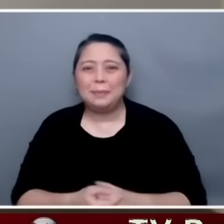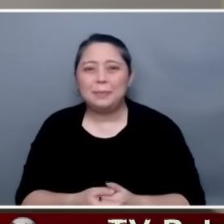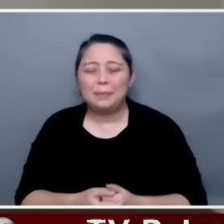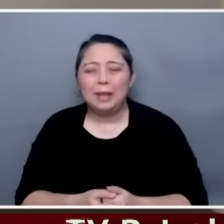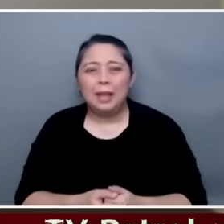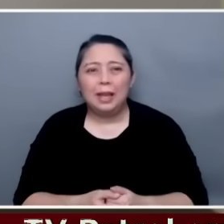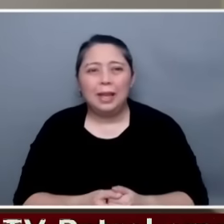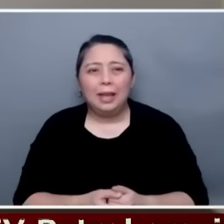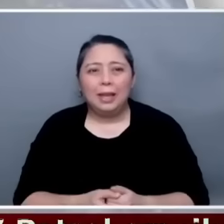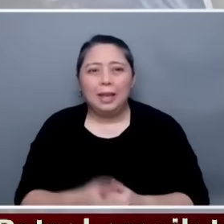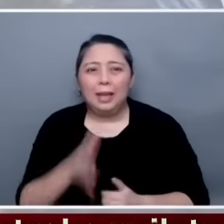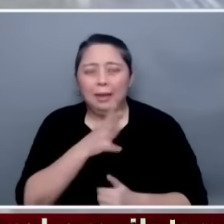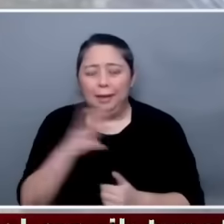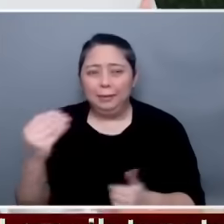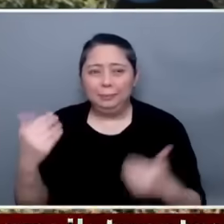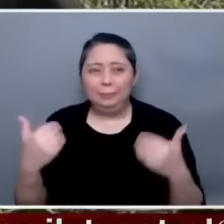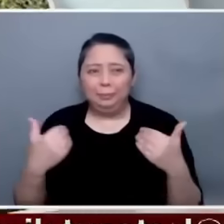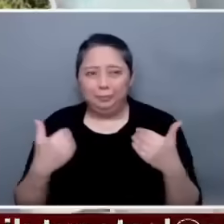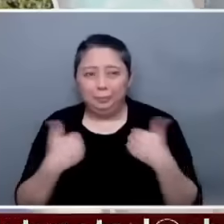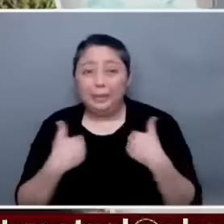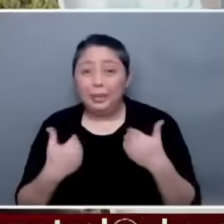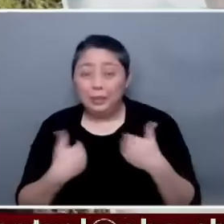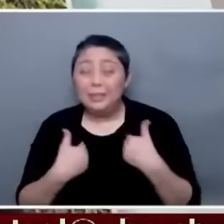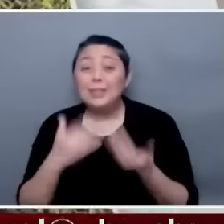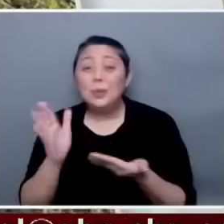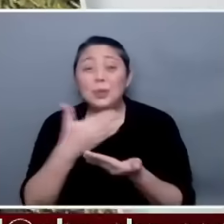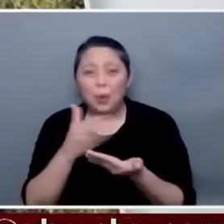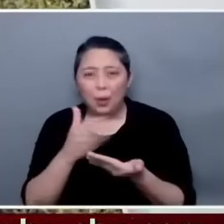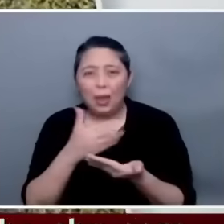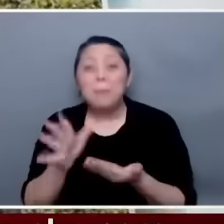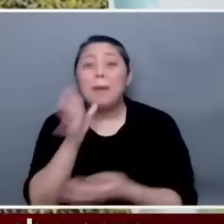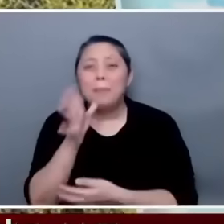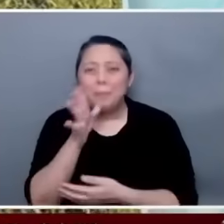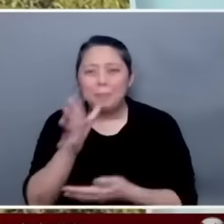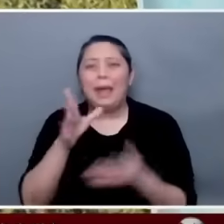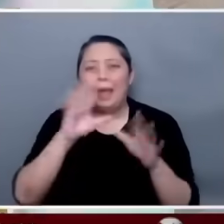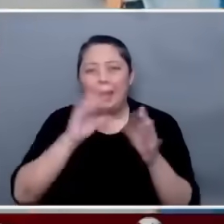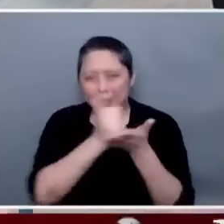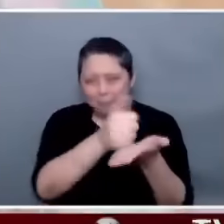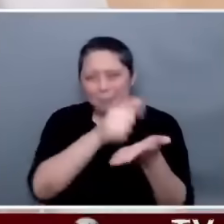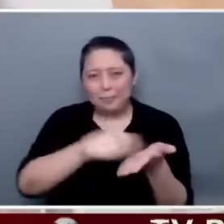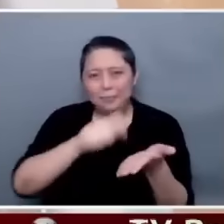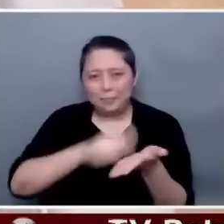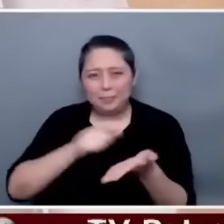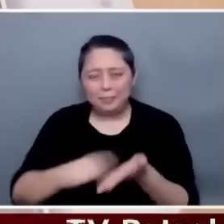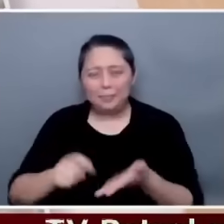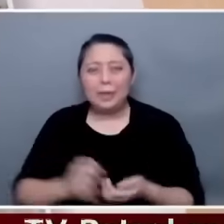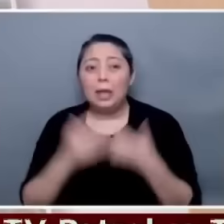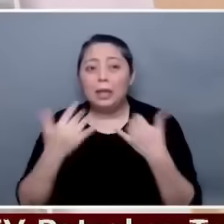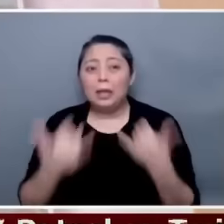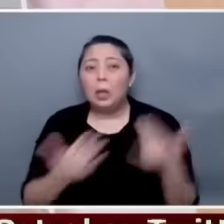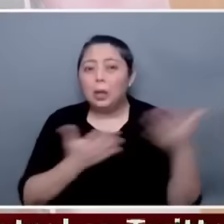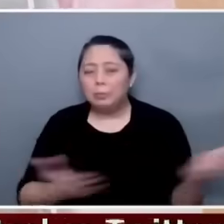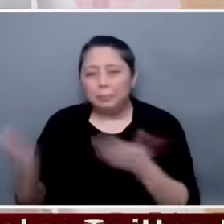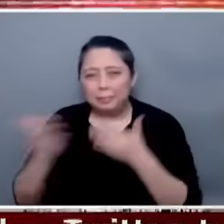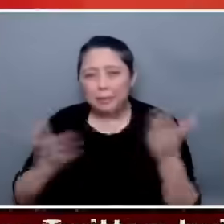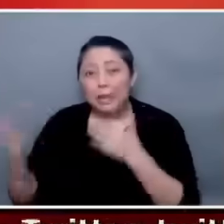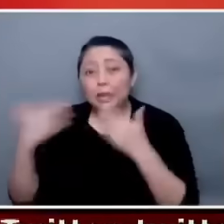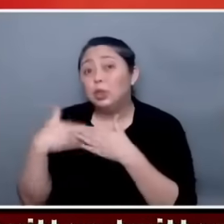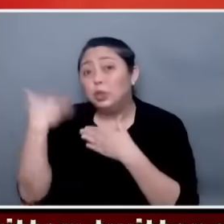also co-written by my mom. Sa ngayon, tiko muna si Jada sa mga susunod na hakbang sa kanyang karera habang nasa Amerika